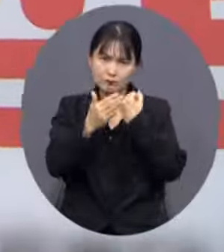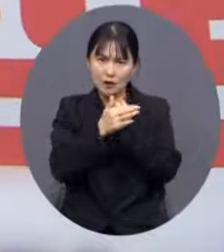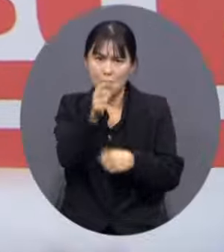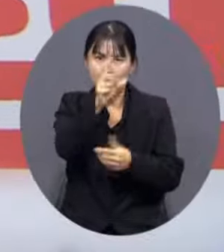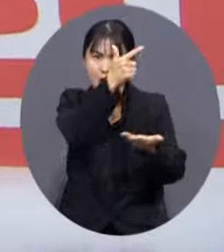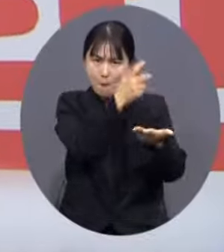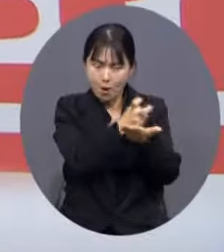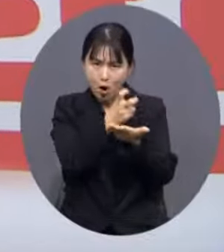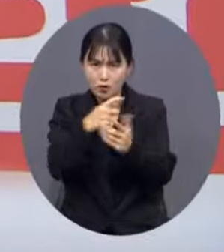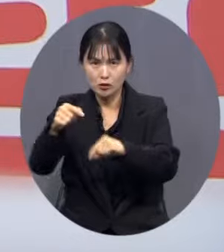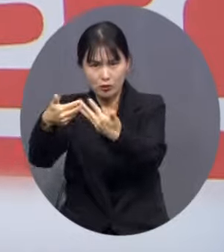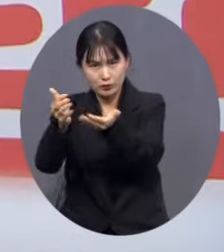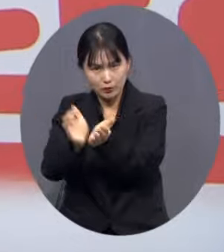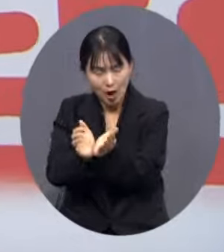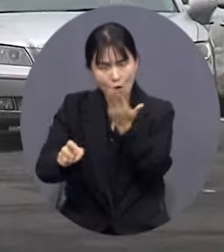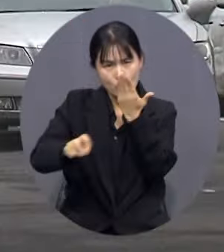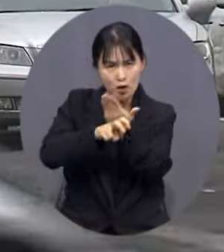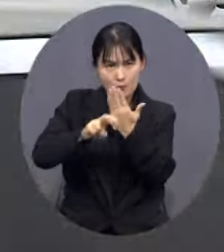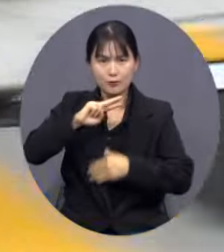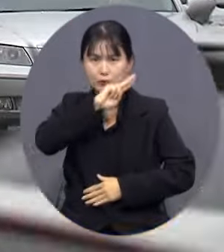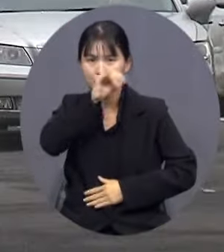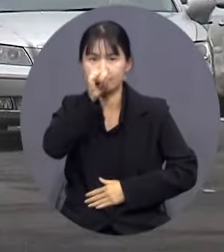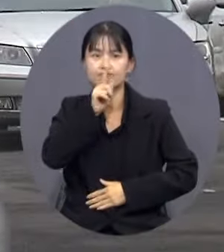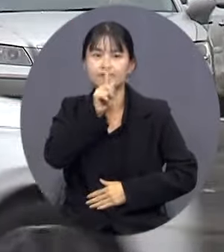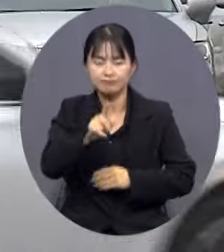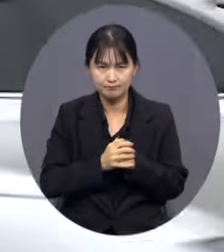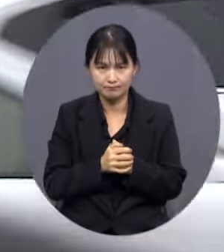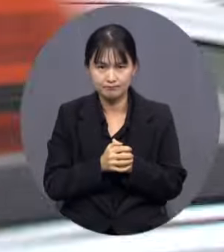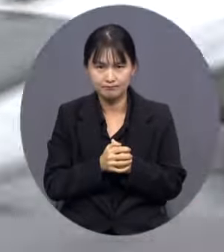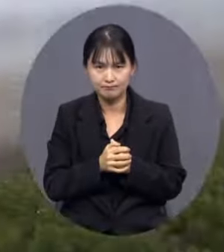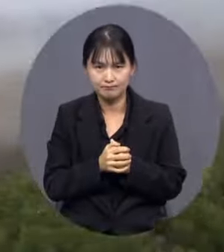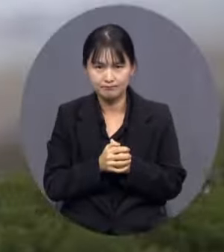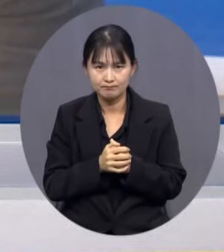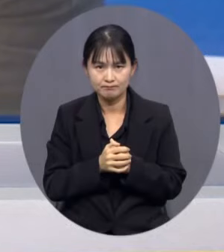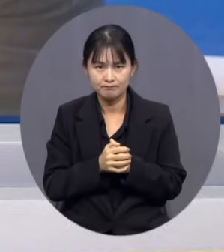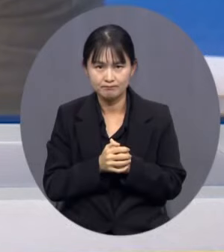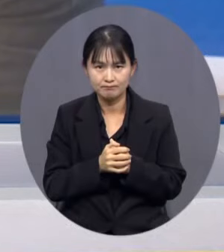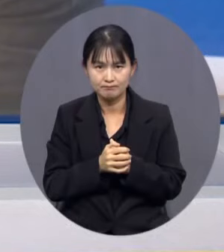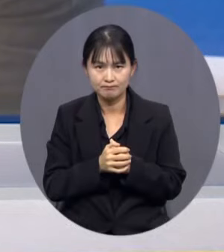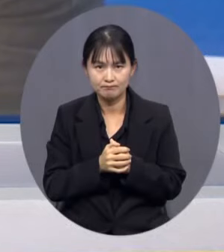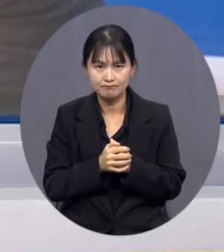헌법과 정당법 위반 소지가 있다고 설명했습니다.